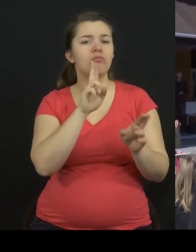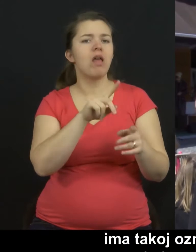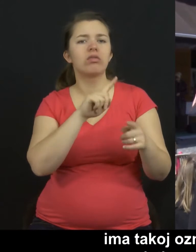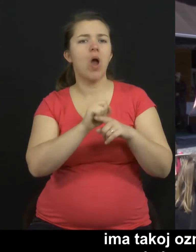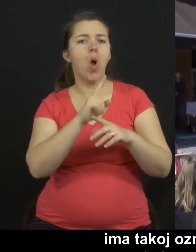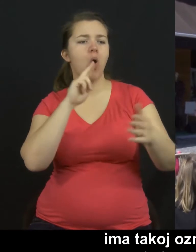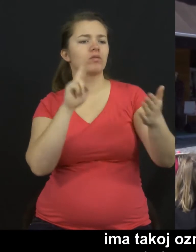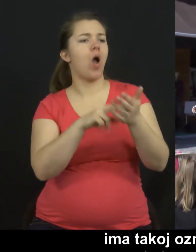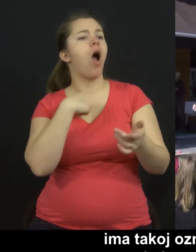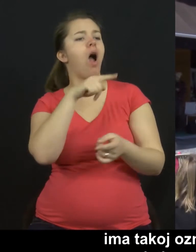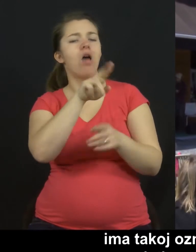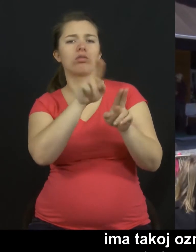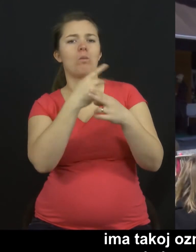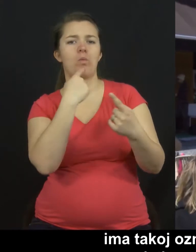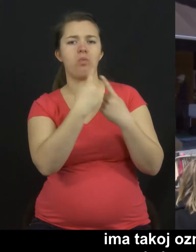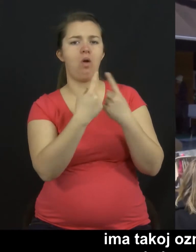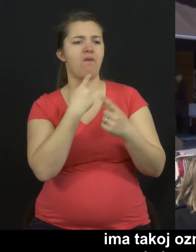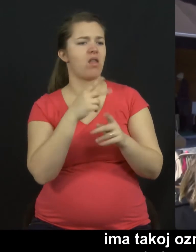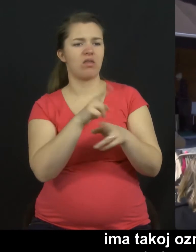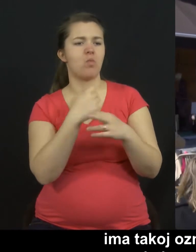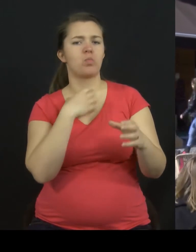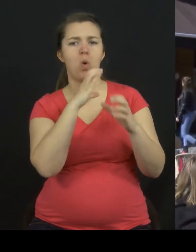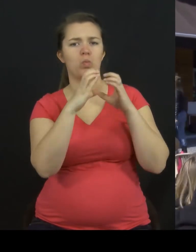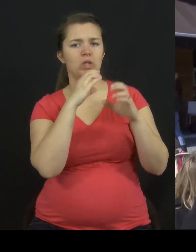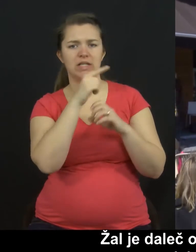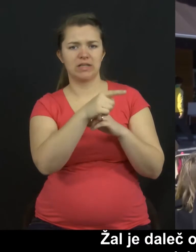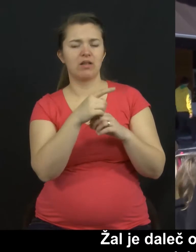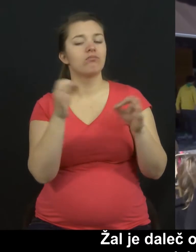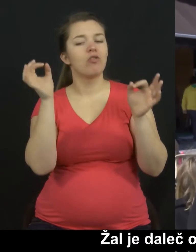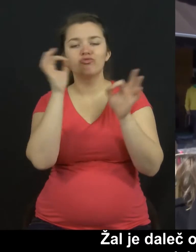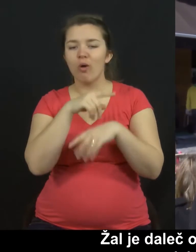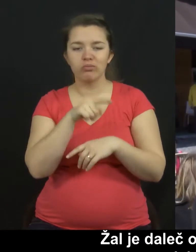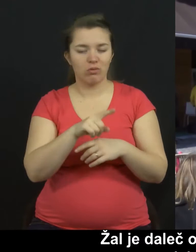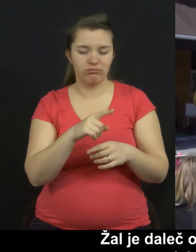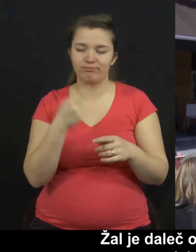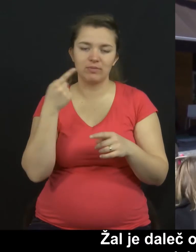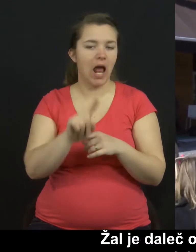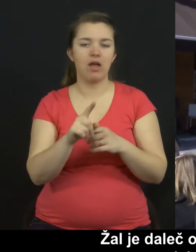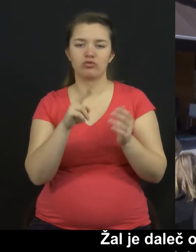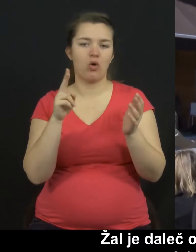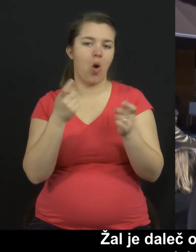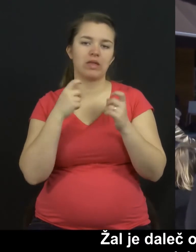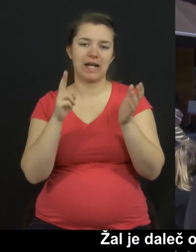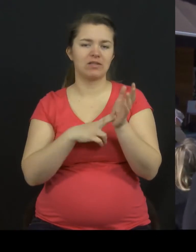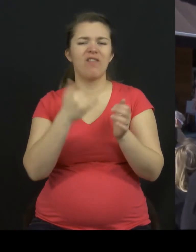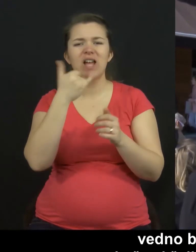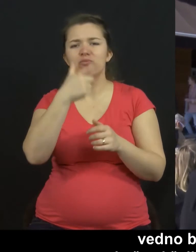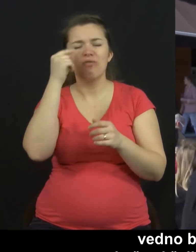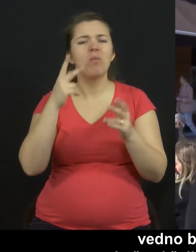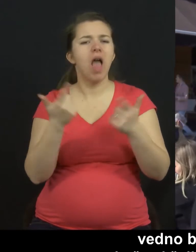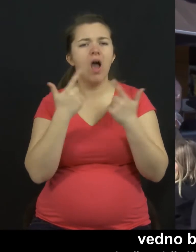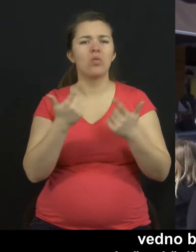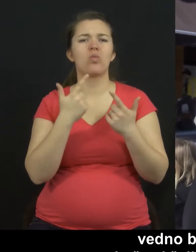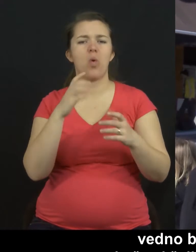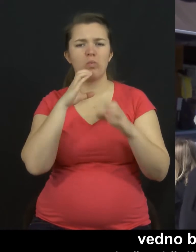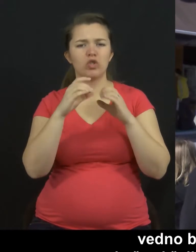da je naglušen, ima tako znako, z njim se ne morem pogovarjati, z njim ne morem komunicirati. Žal je daleč od tega, z vsakim človekom lahko komuniciraš,